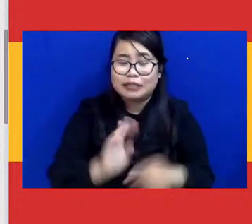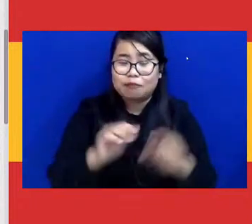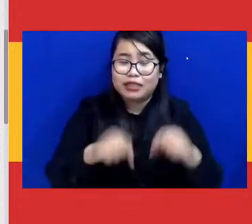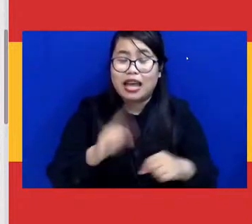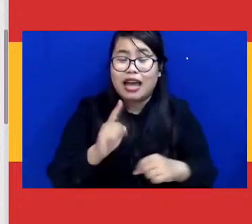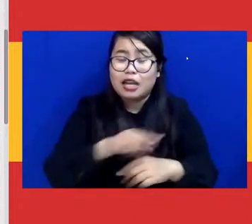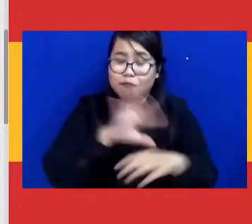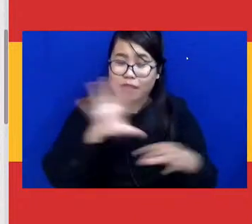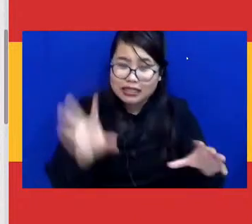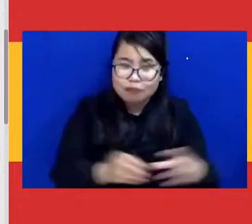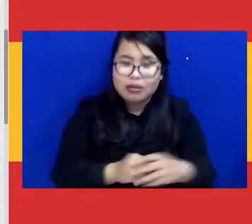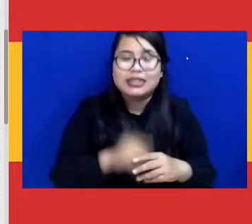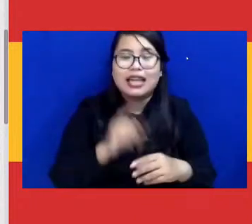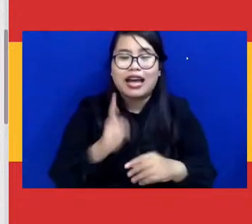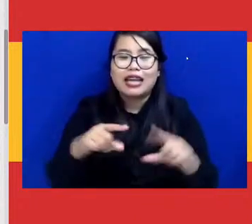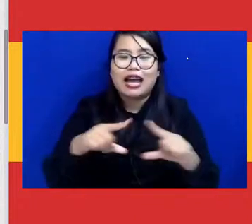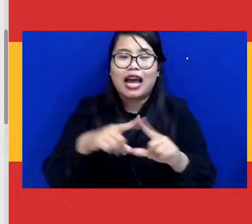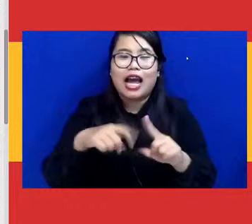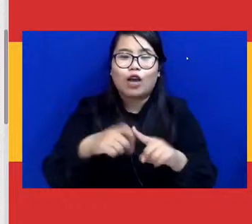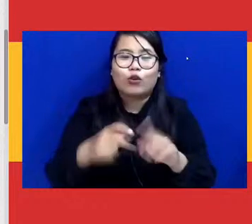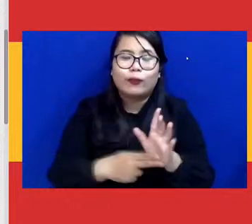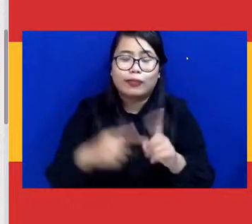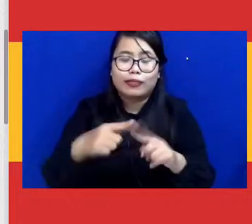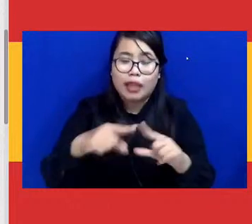partisipasi, akuntabilitas,